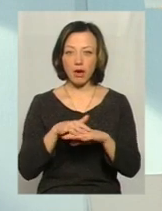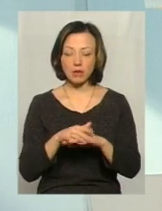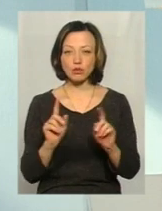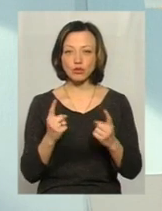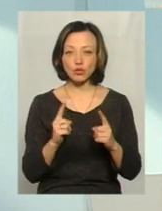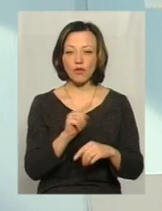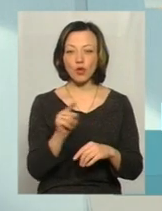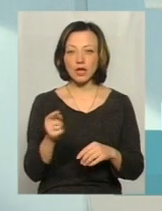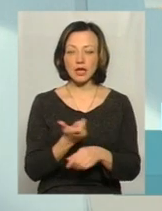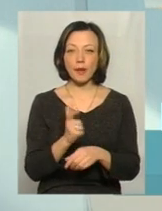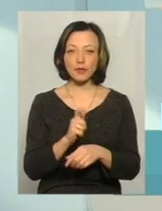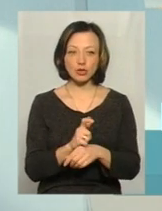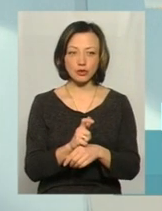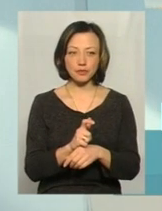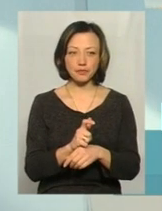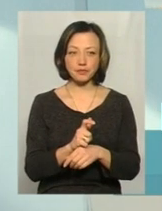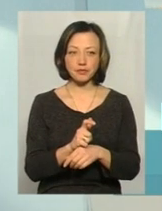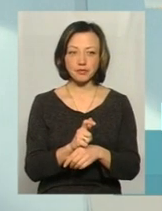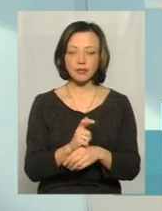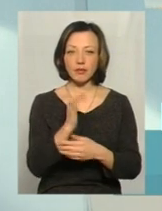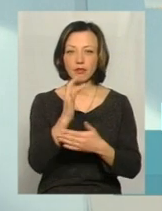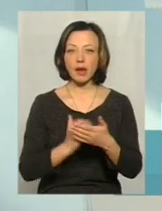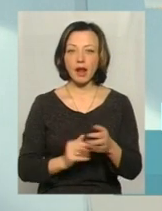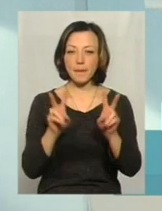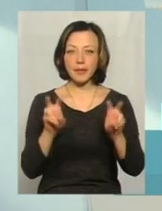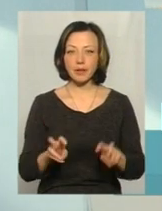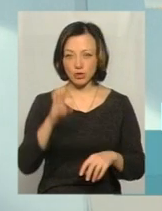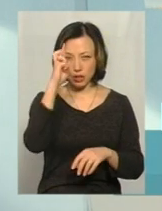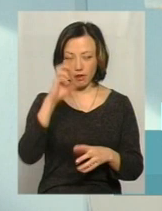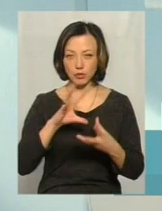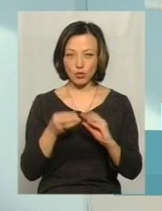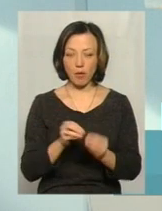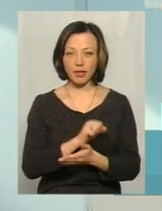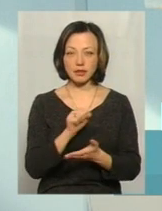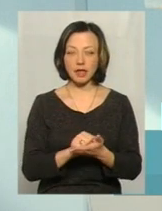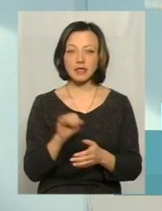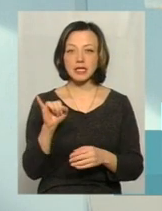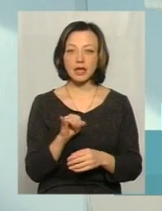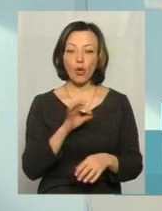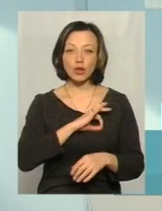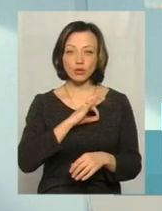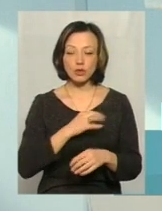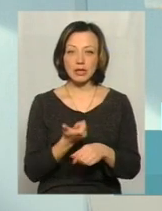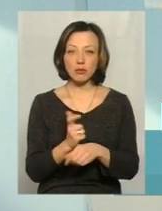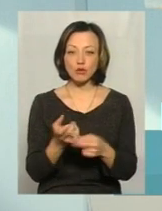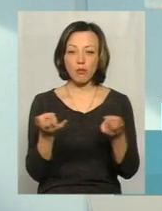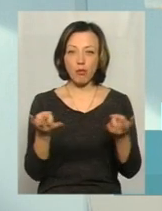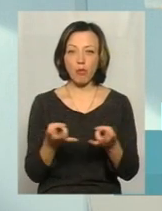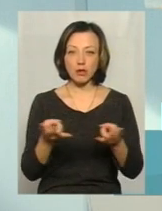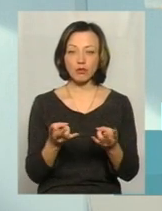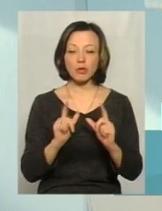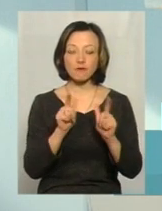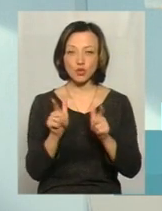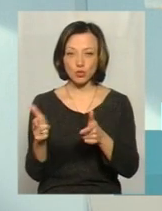Тому що вони найбільше, вони є в переліку предметів державної підсумкової атестації і користуються найбільшим попитом при